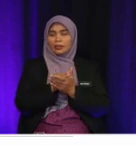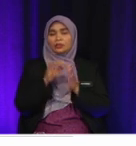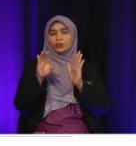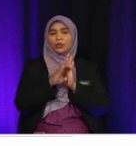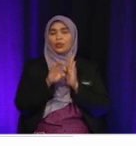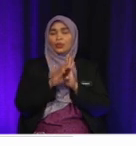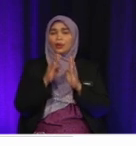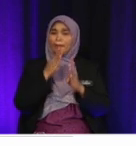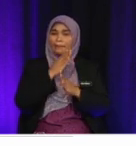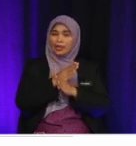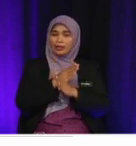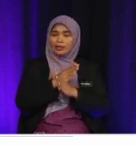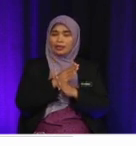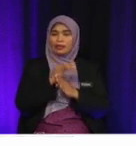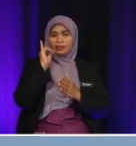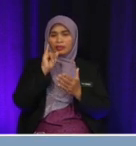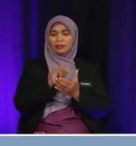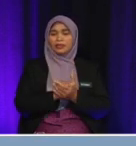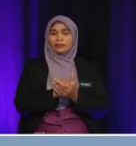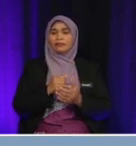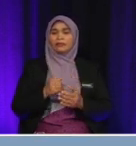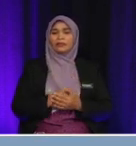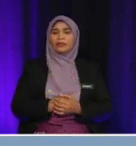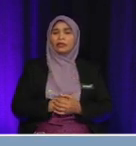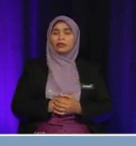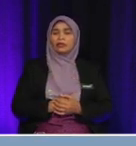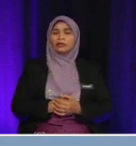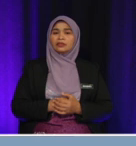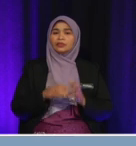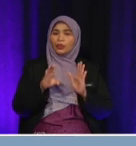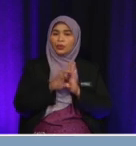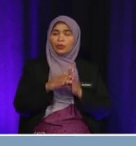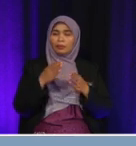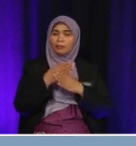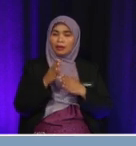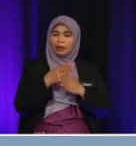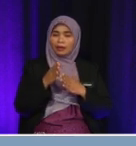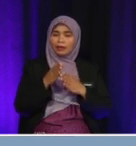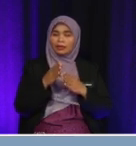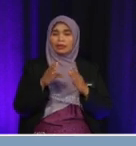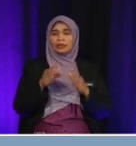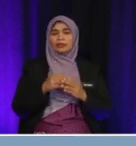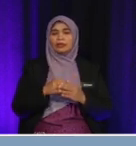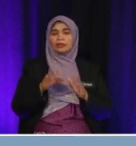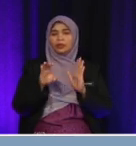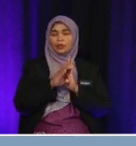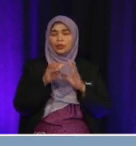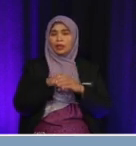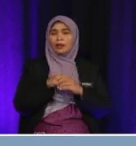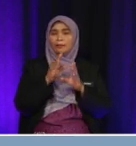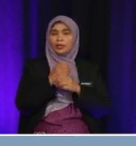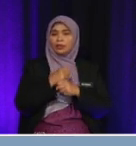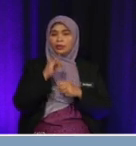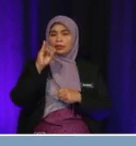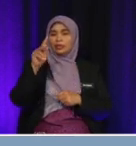ada beza ya antara syarat dengan contoh contoh ini pula dibahagikan contoh dalam bentuk iktikad